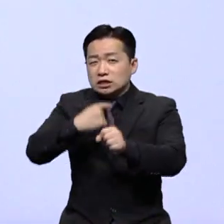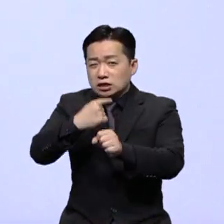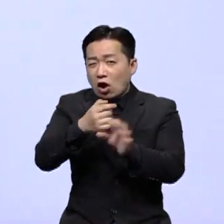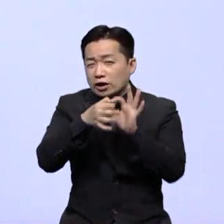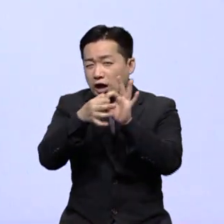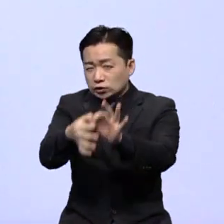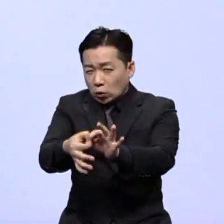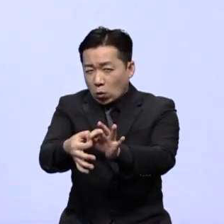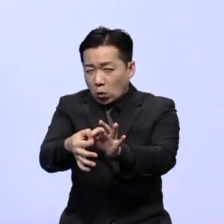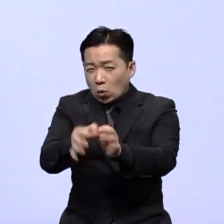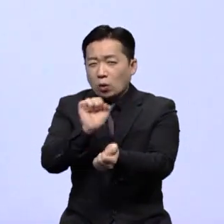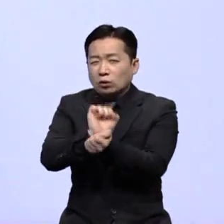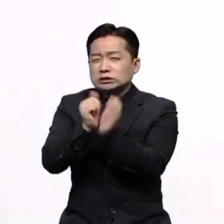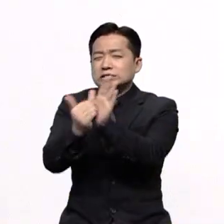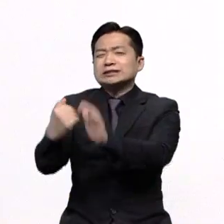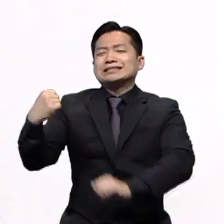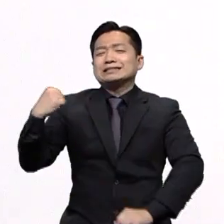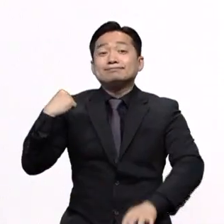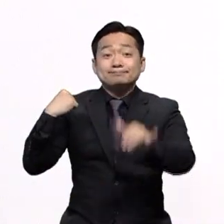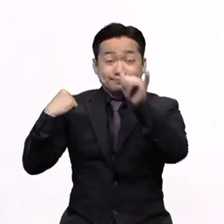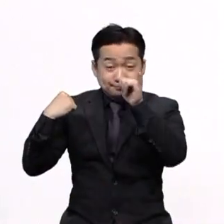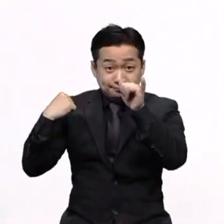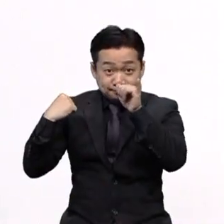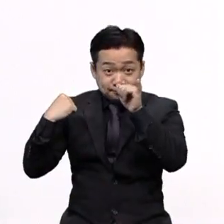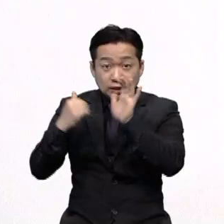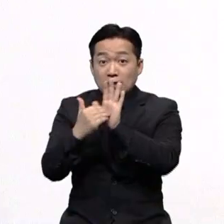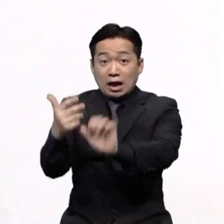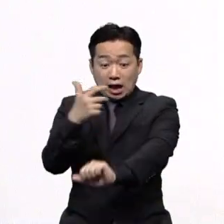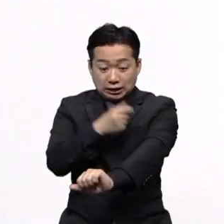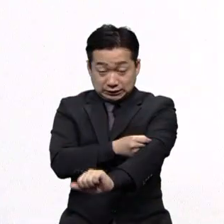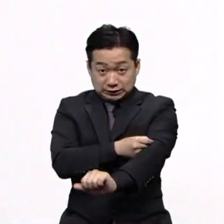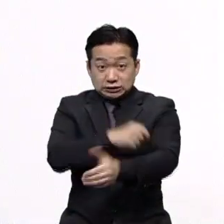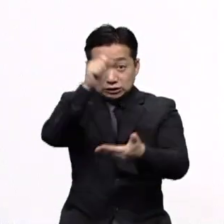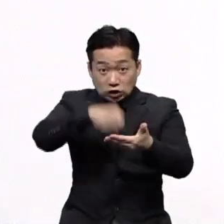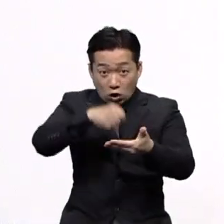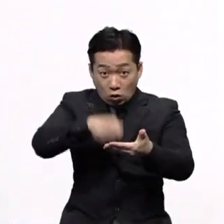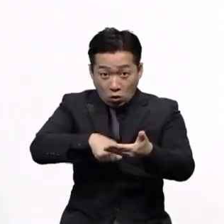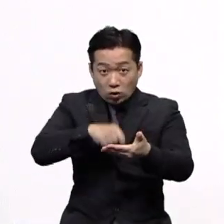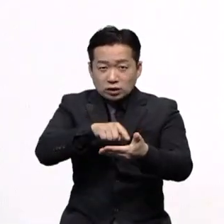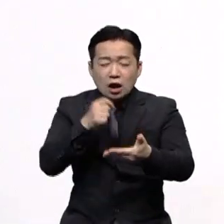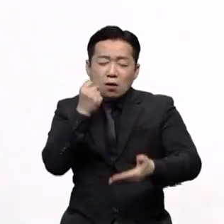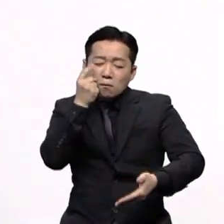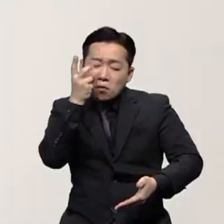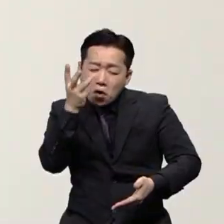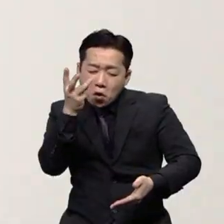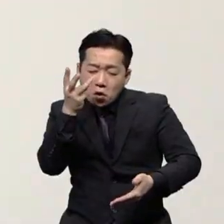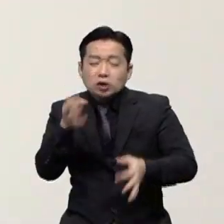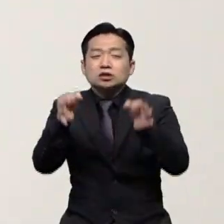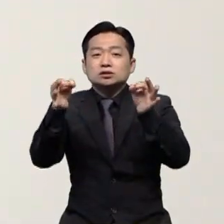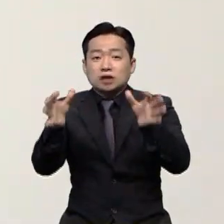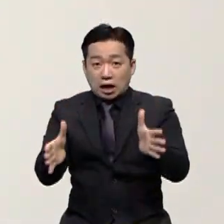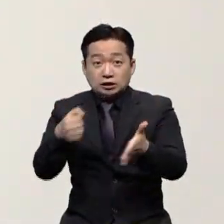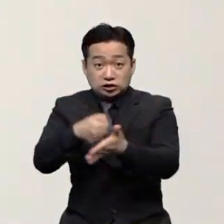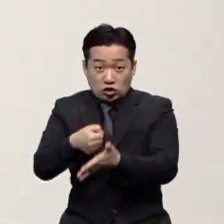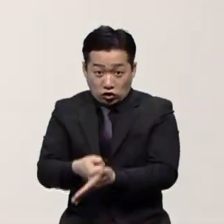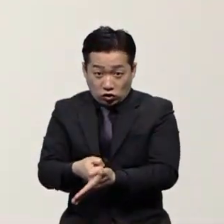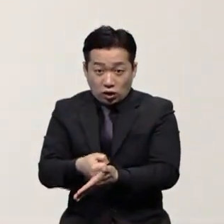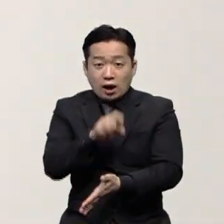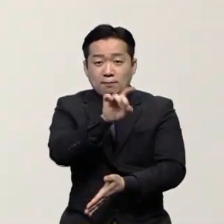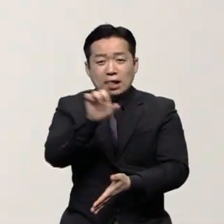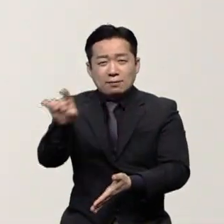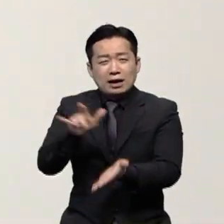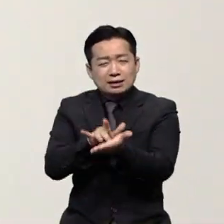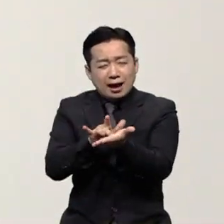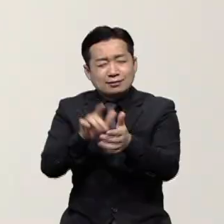1년까지도 지속할 수 있습니다. 이게 백신 여권의 유효기간을 결정할 걸로 보이는데 백신마다 다를